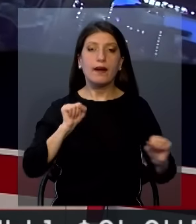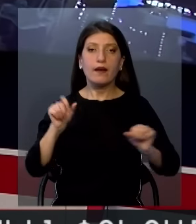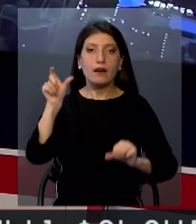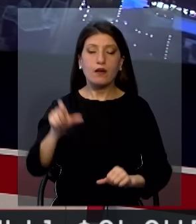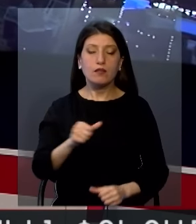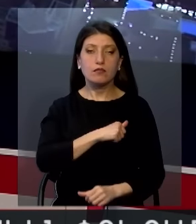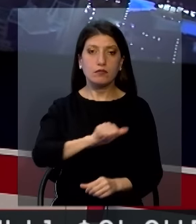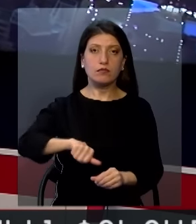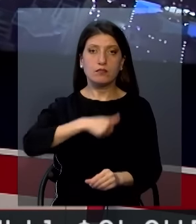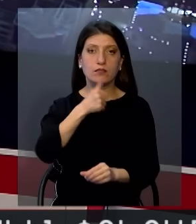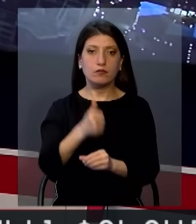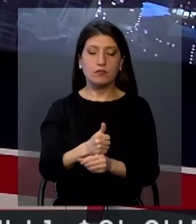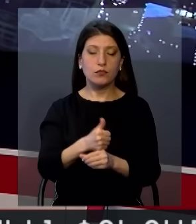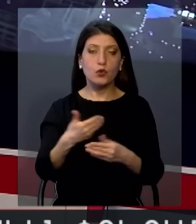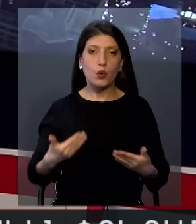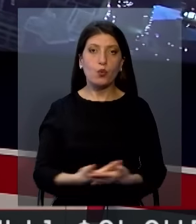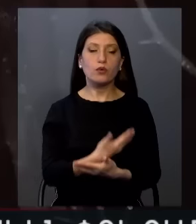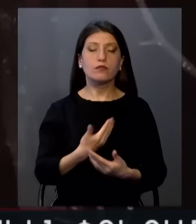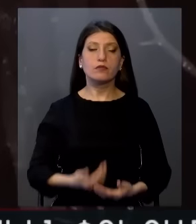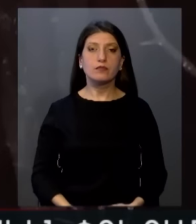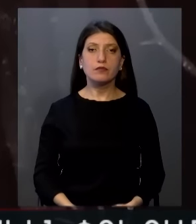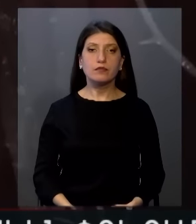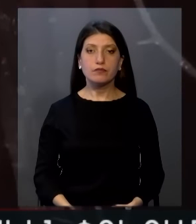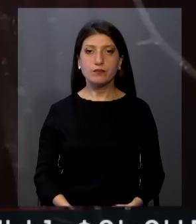շտաբի նոր պետ։